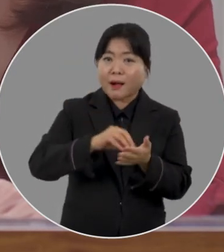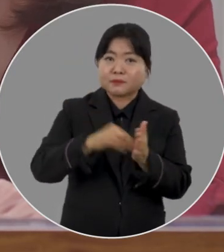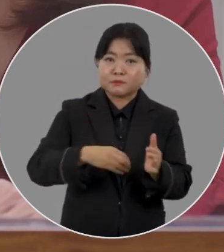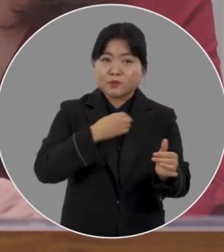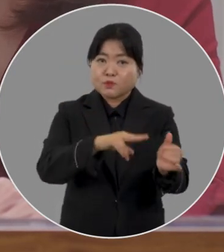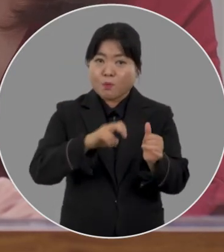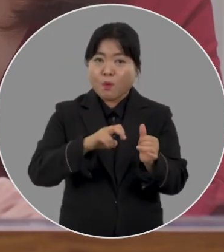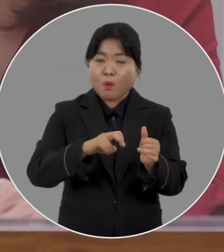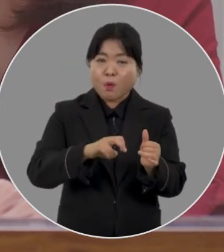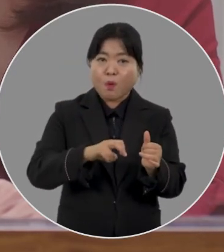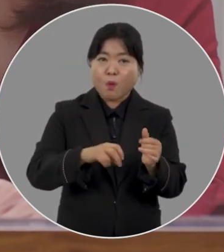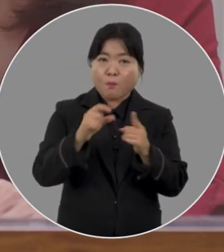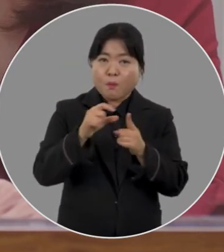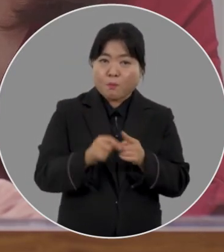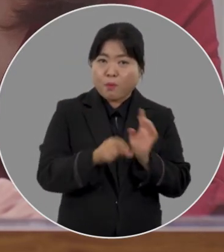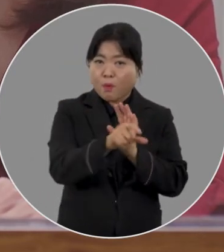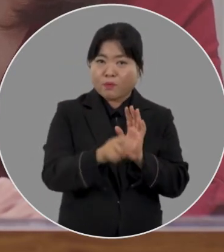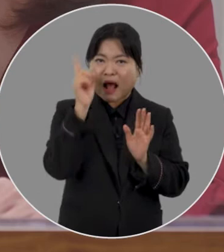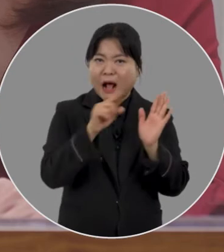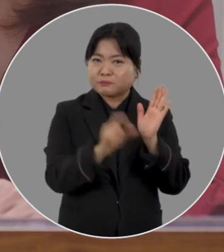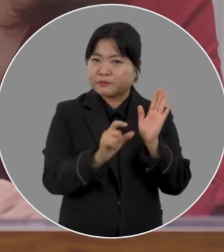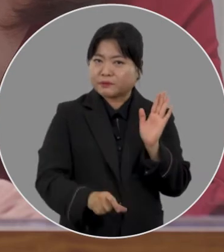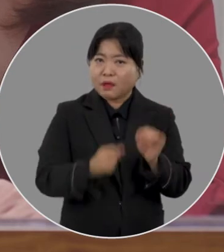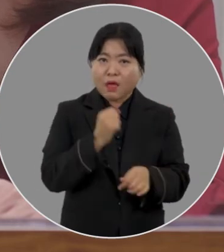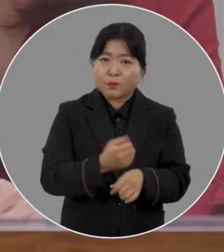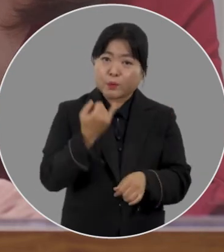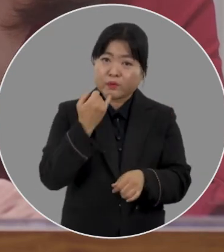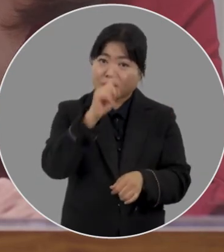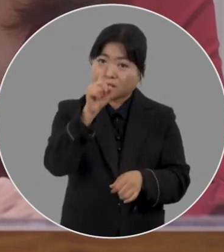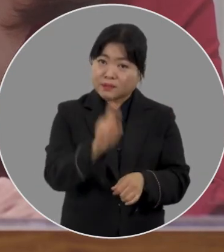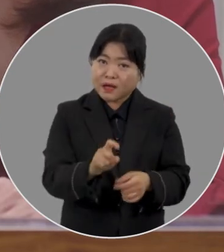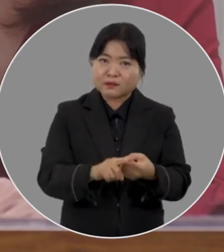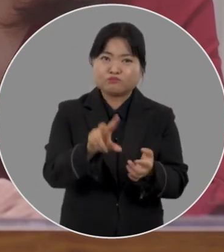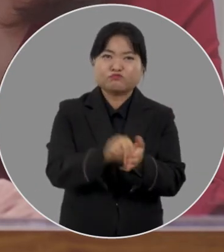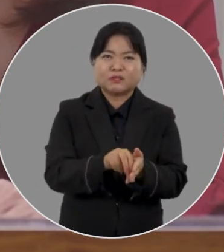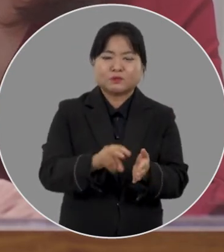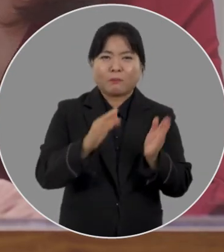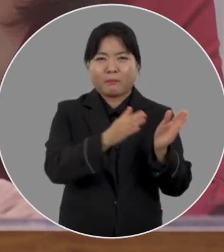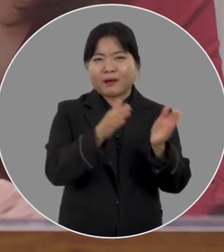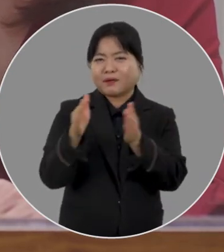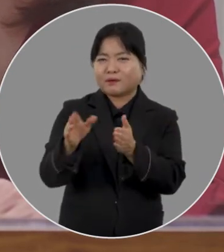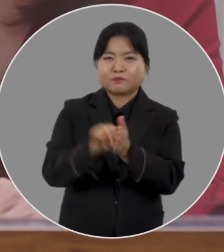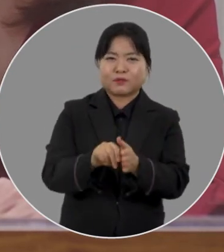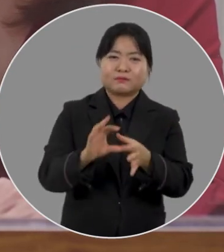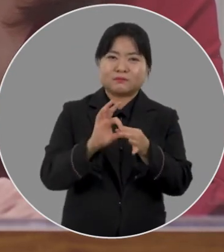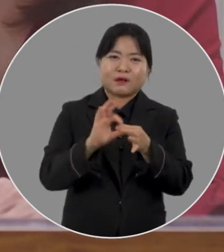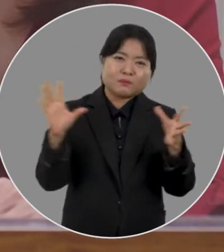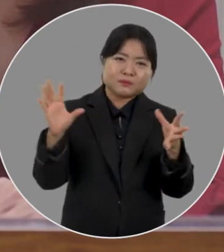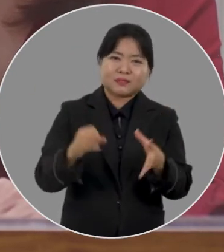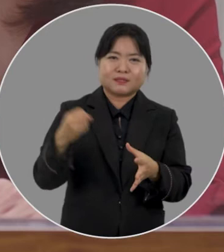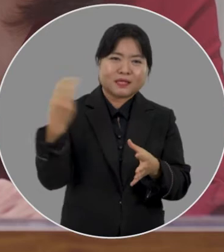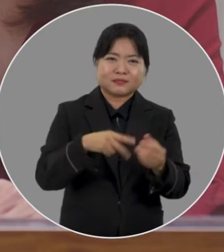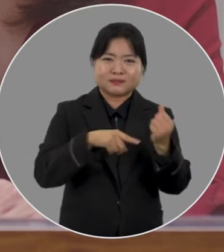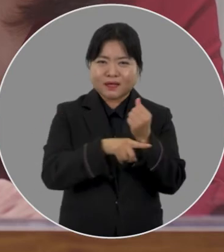혐오 표현 혹은 악플 같은 것을 해도 되는 것인가라는 문제는 또 방향의 문제와는 또 별개로 좀 따져볼 수